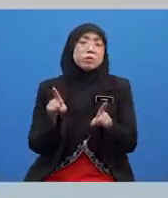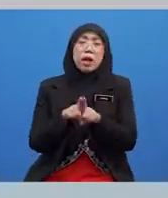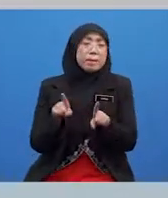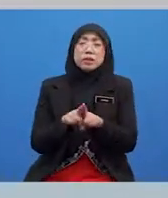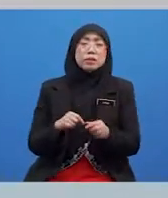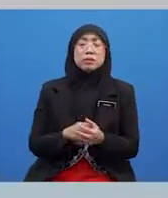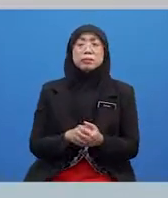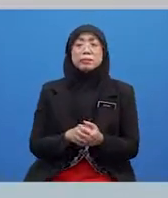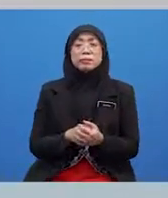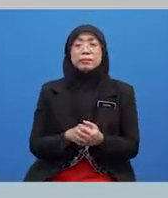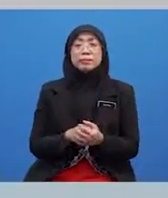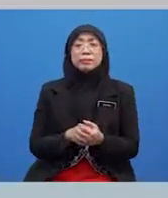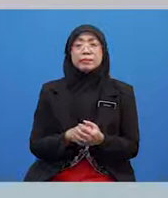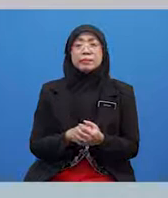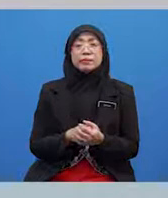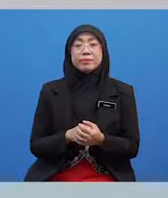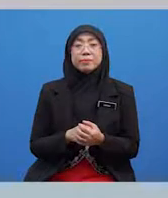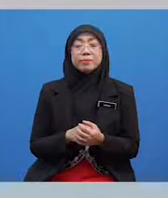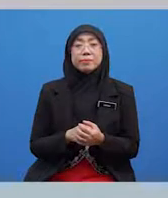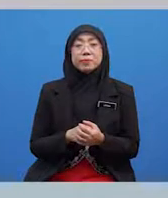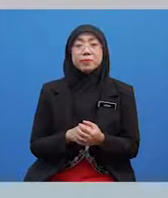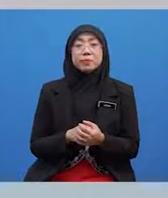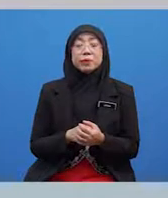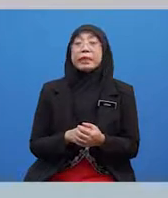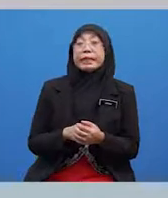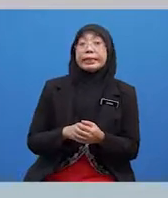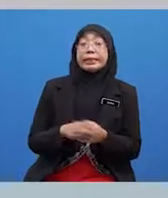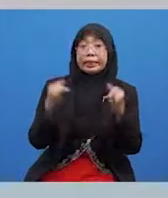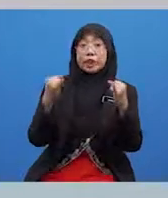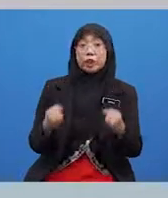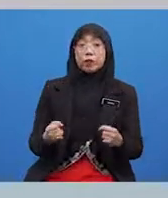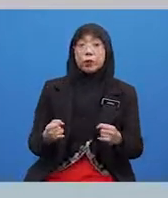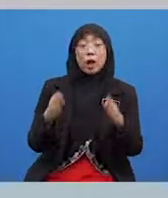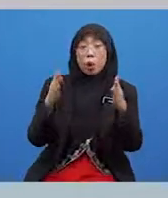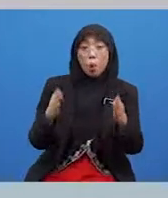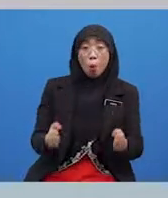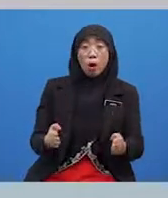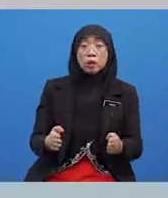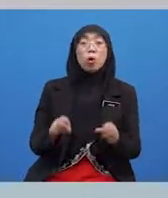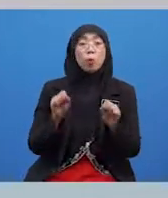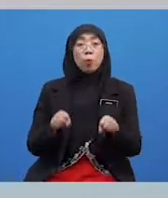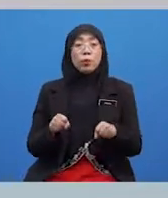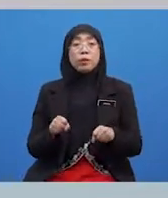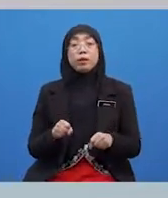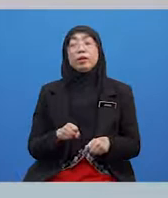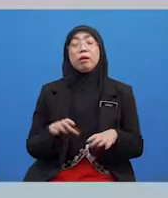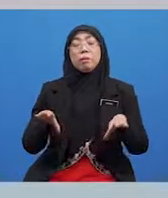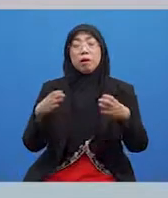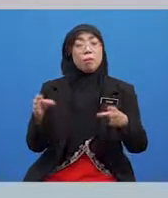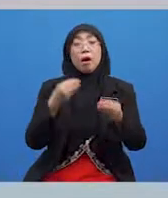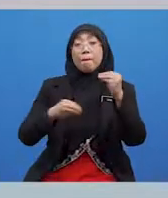mengawal perlakuan-perlakuan yang unik dalam sukan yang mempunyai kemahiran-kemahiran yang